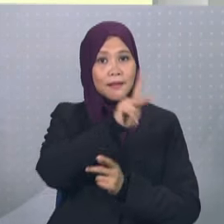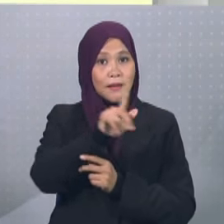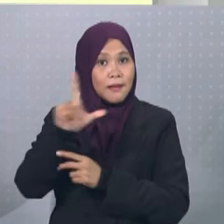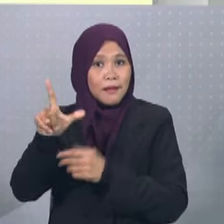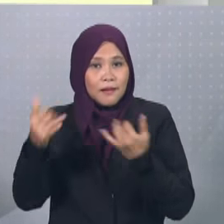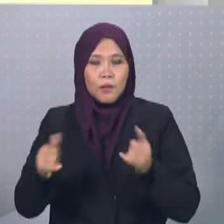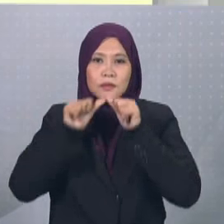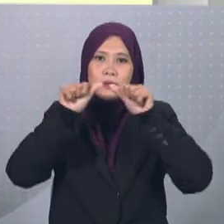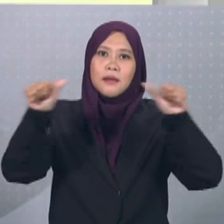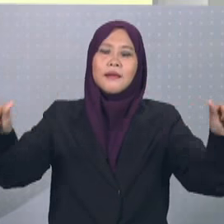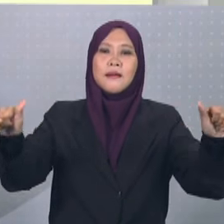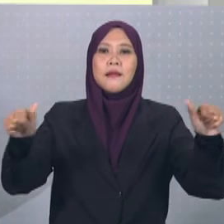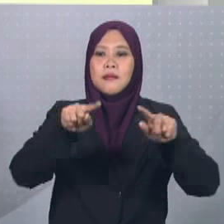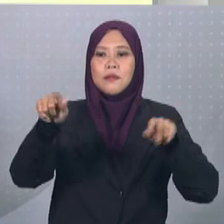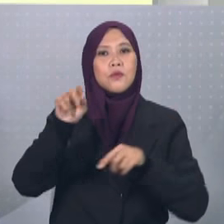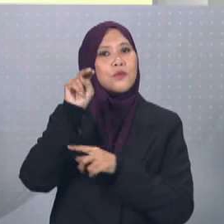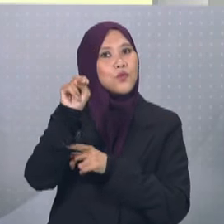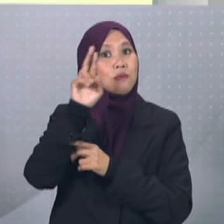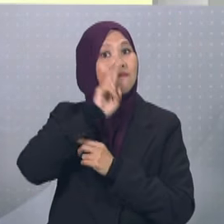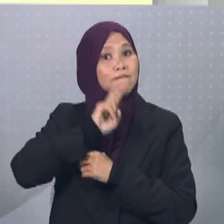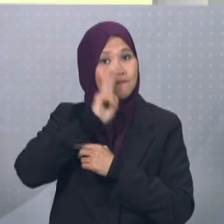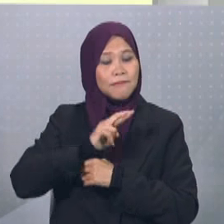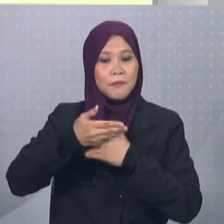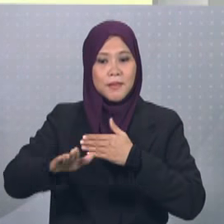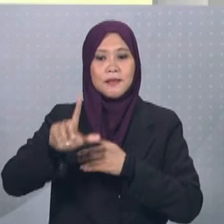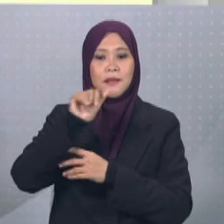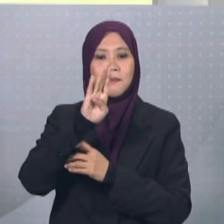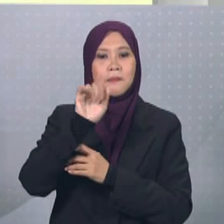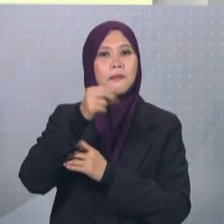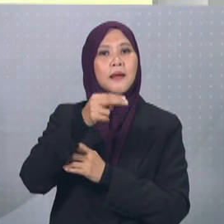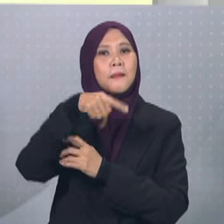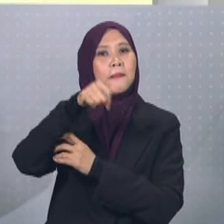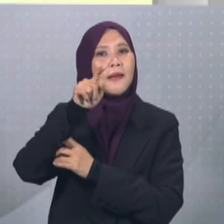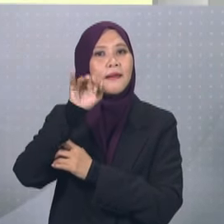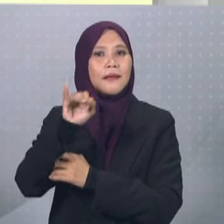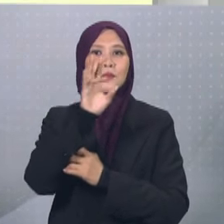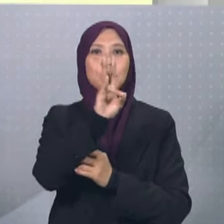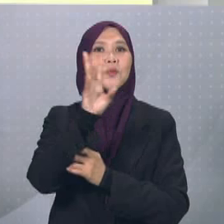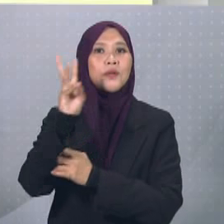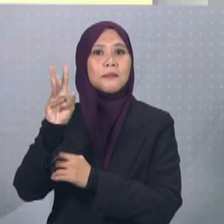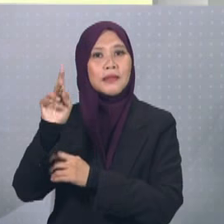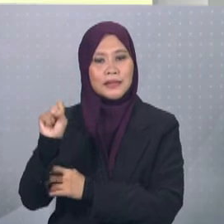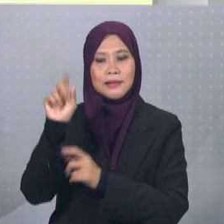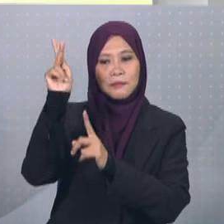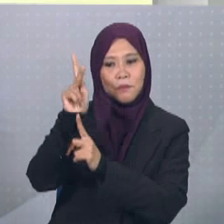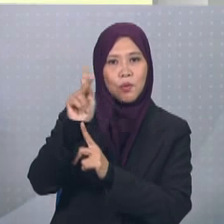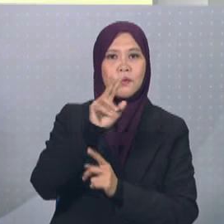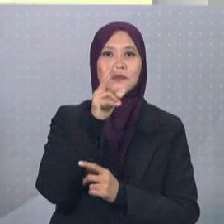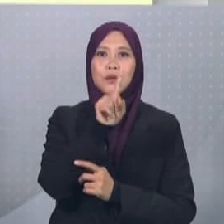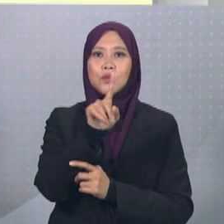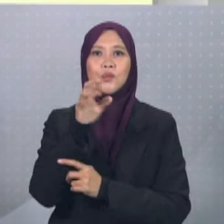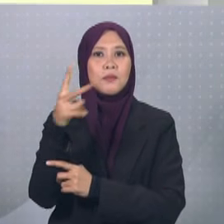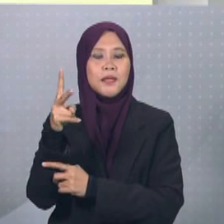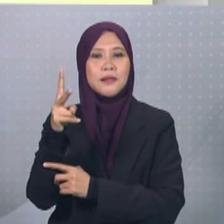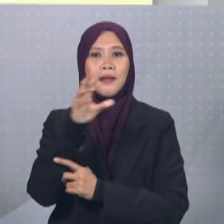kini diisytiharkan sebagai zon merah selepas Lembah Pantai dengan 376 kes, Kepung 112 kes